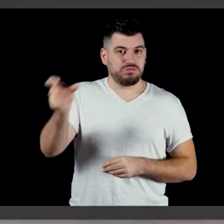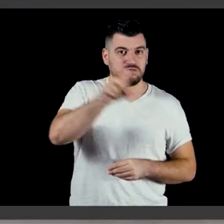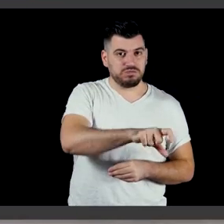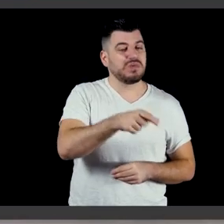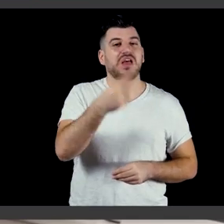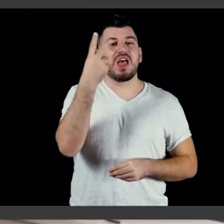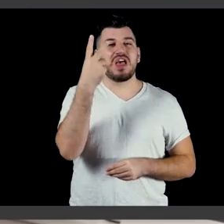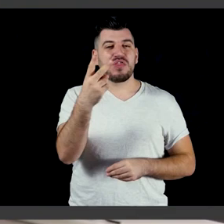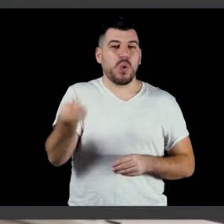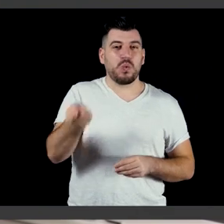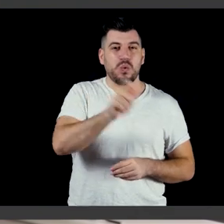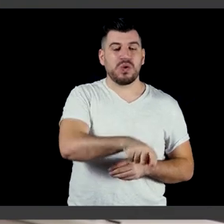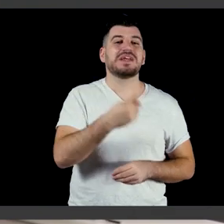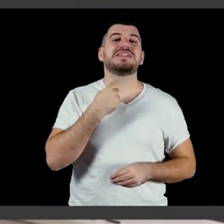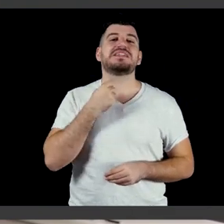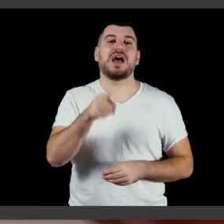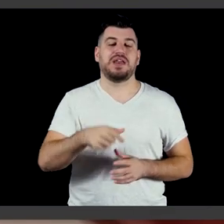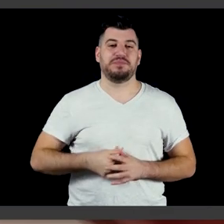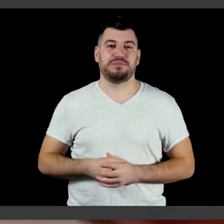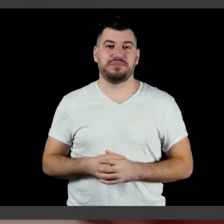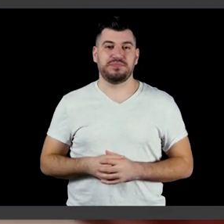2 καλές πρέζες ζάχαρη.